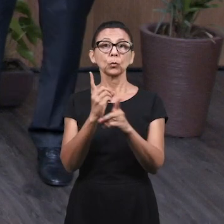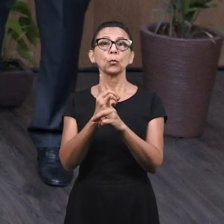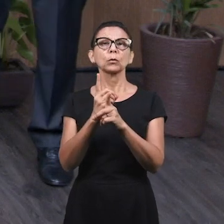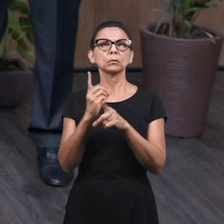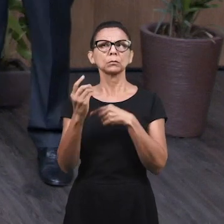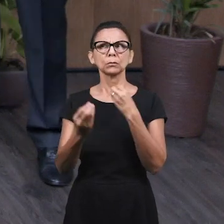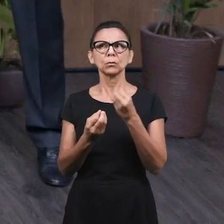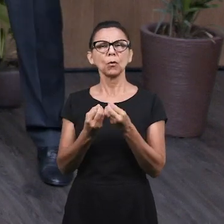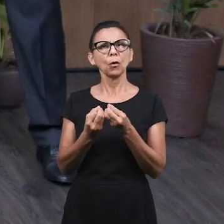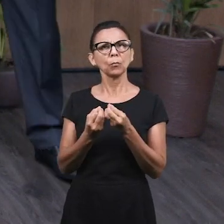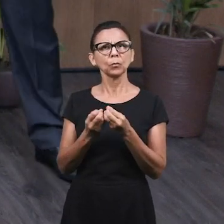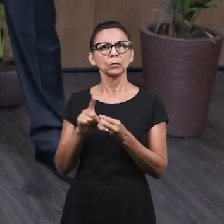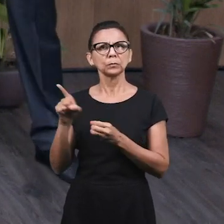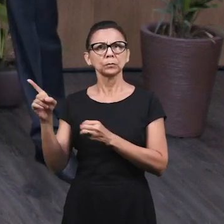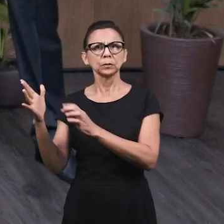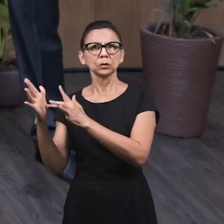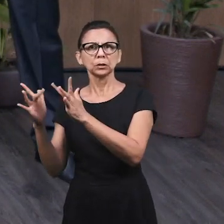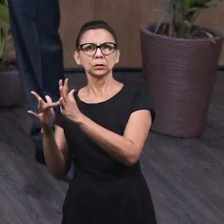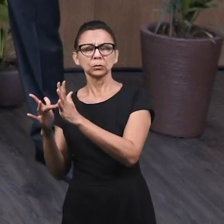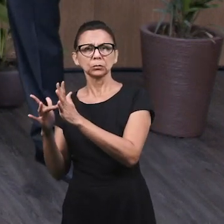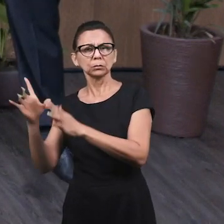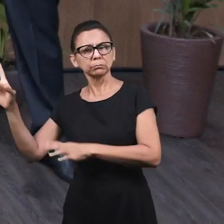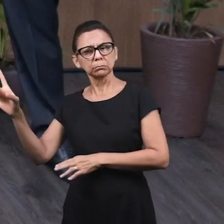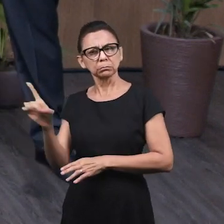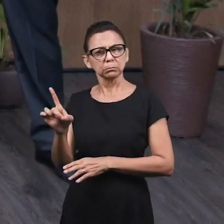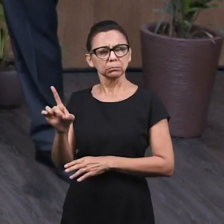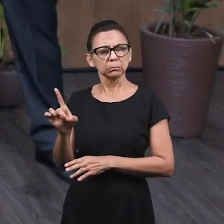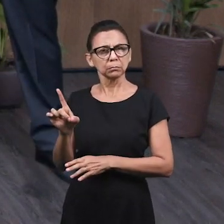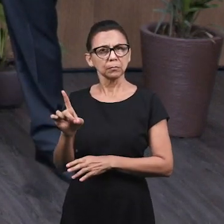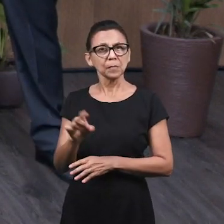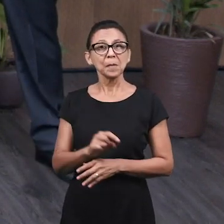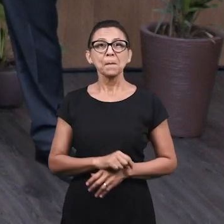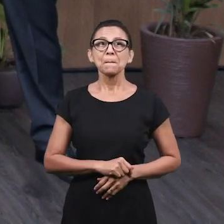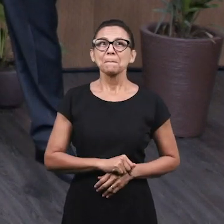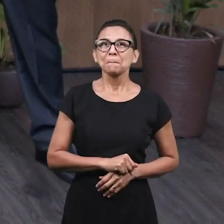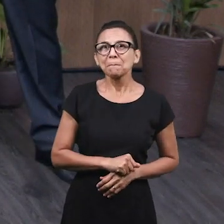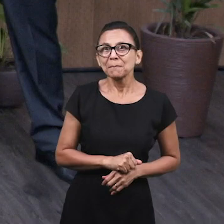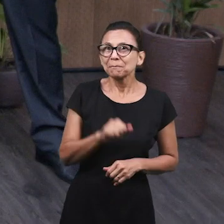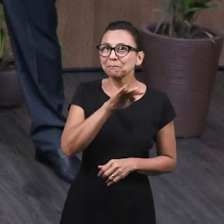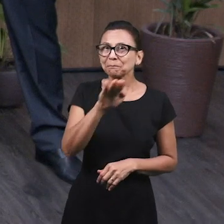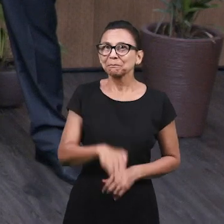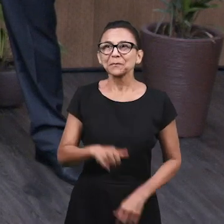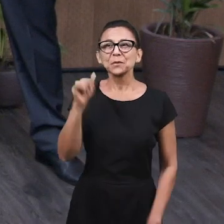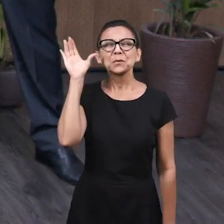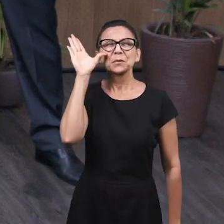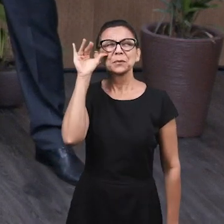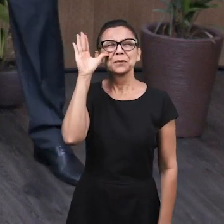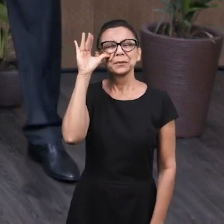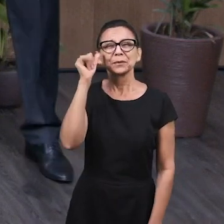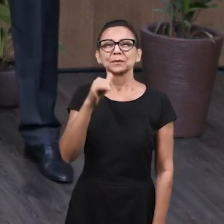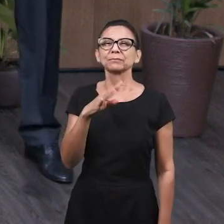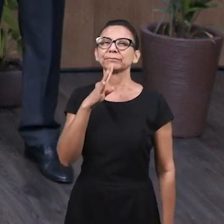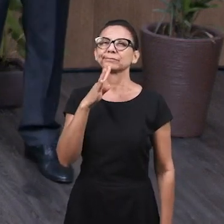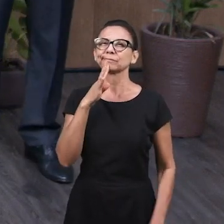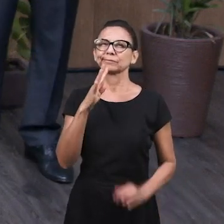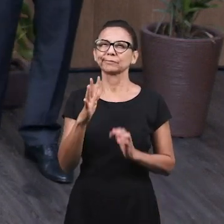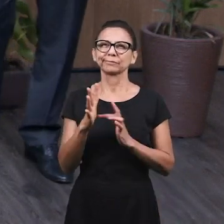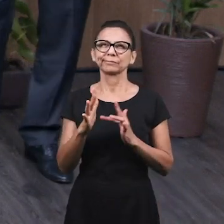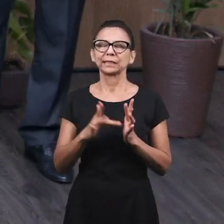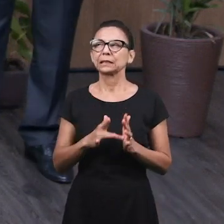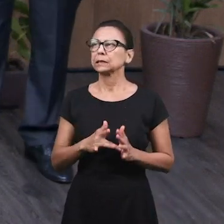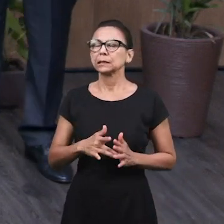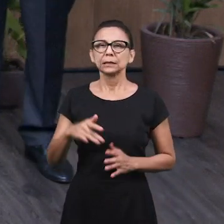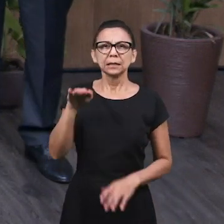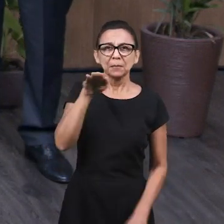début, Zachée, il cherchait à voir, il était curieux, il voulait connaître Jésus, mais il ne pouvait pas.